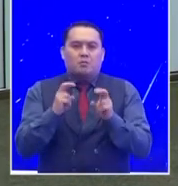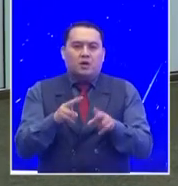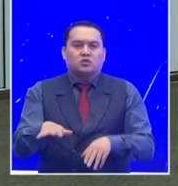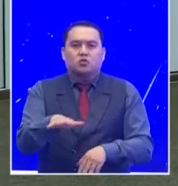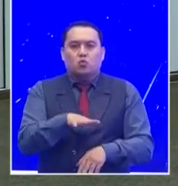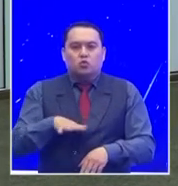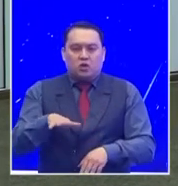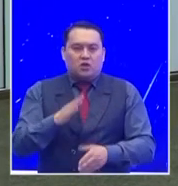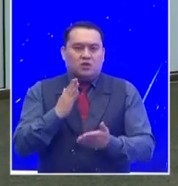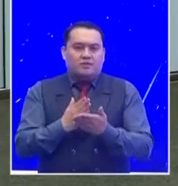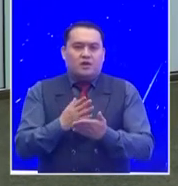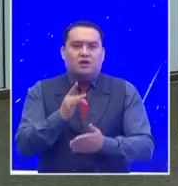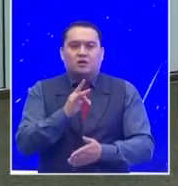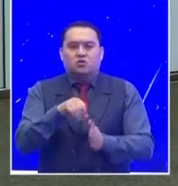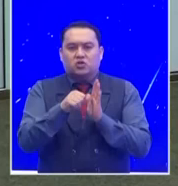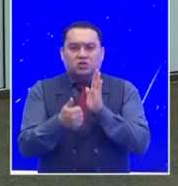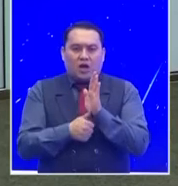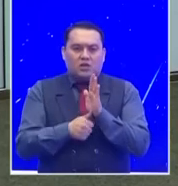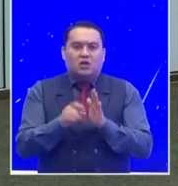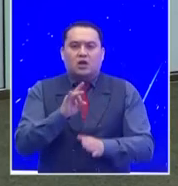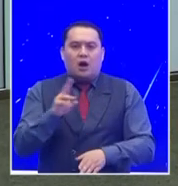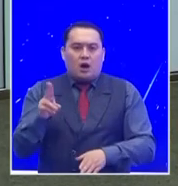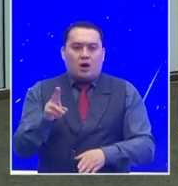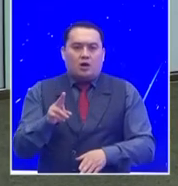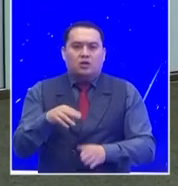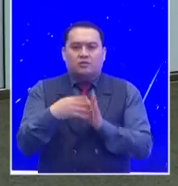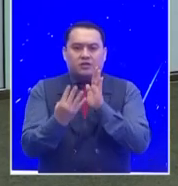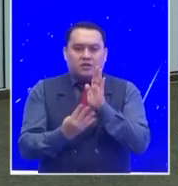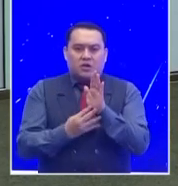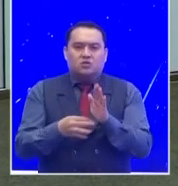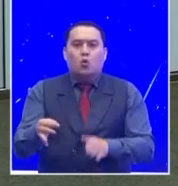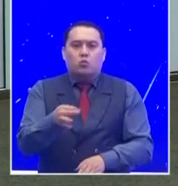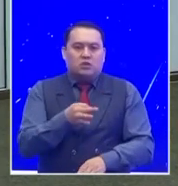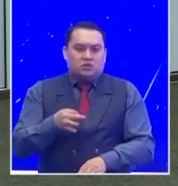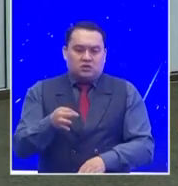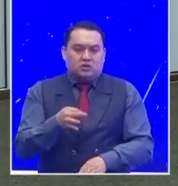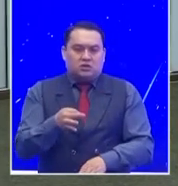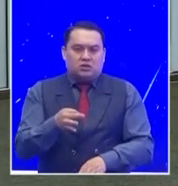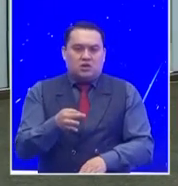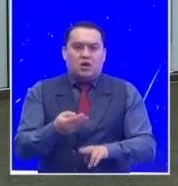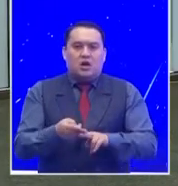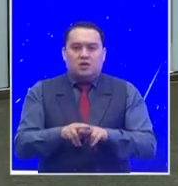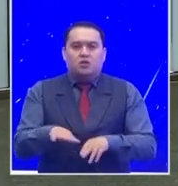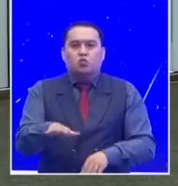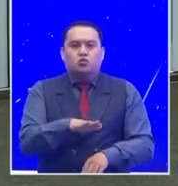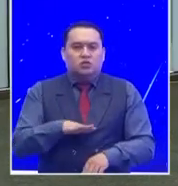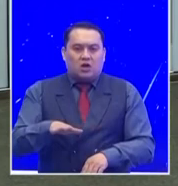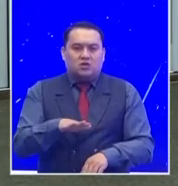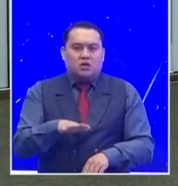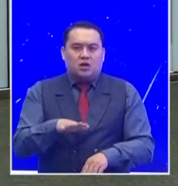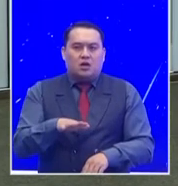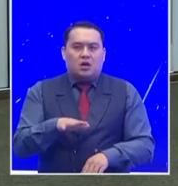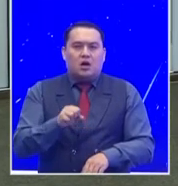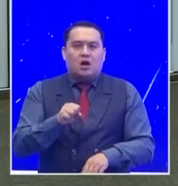них 16 – это республиканского значения и 19 – это областного значения. Данные участки – это